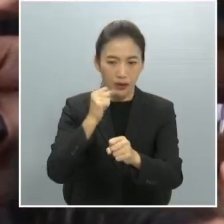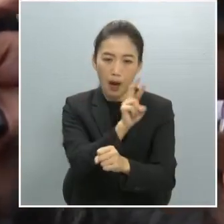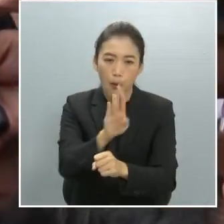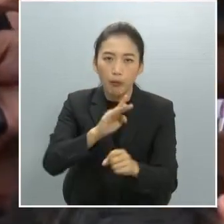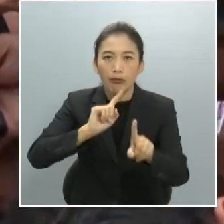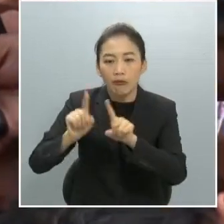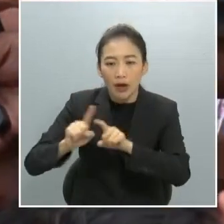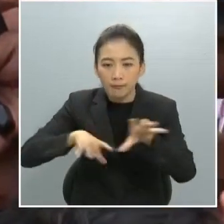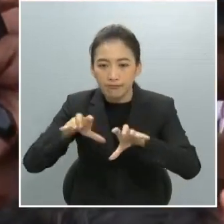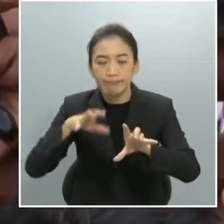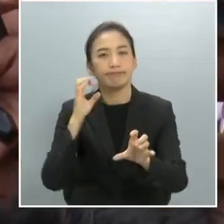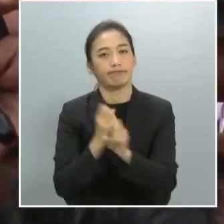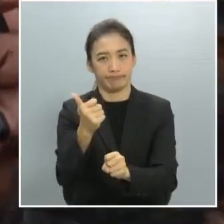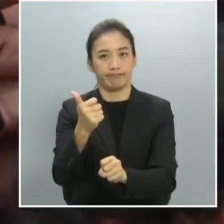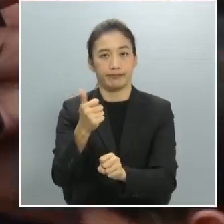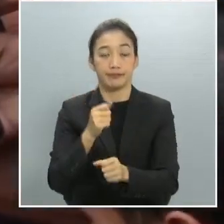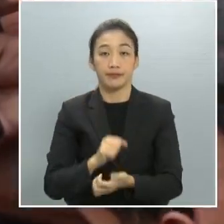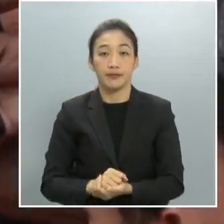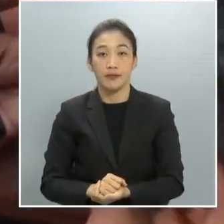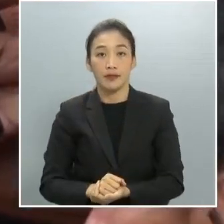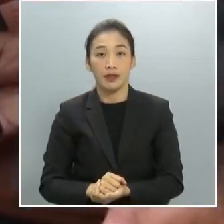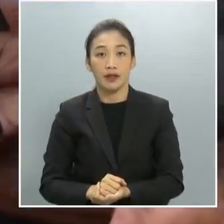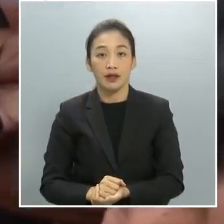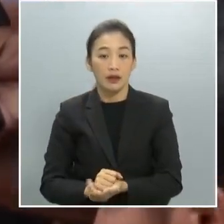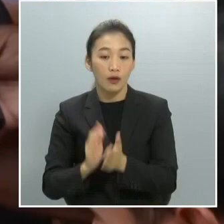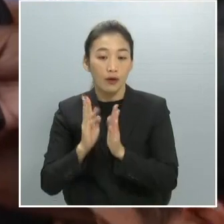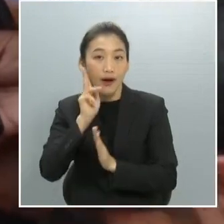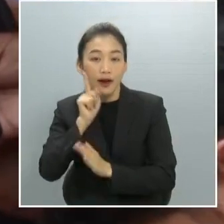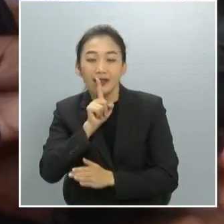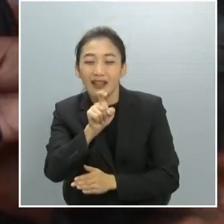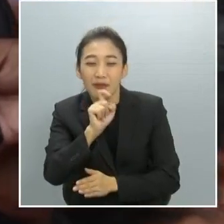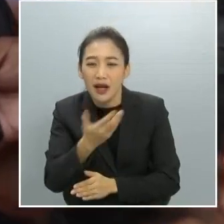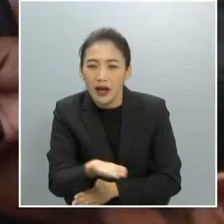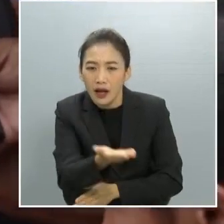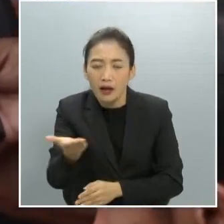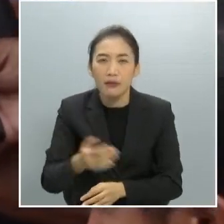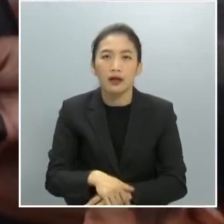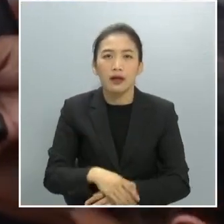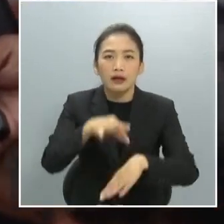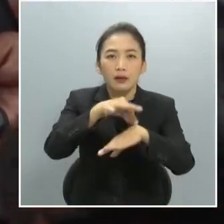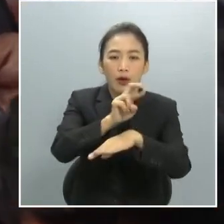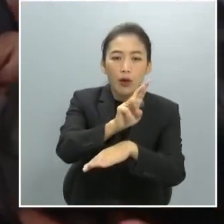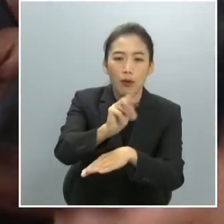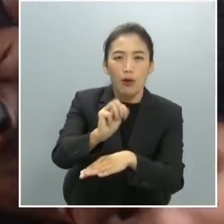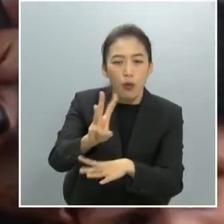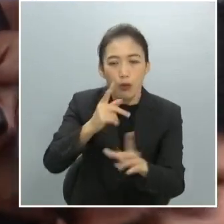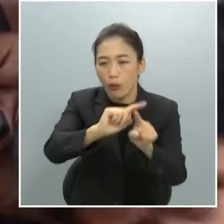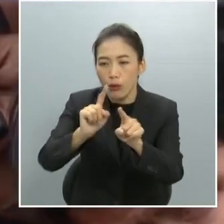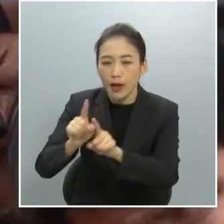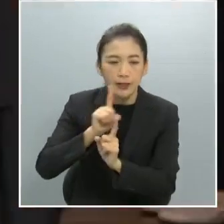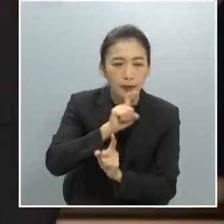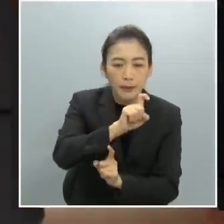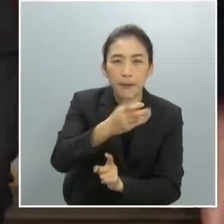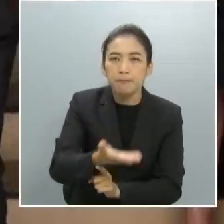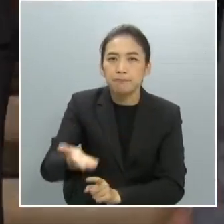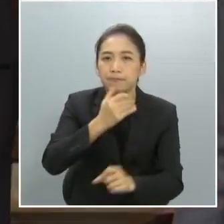นอกจากคุณสุริยะแล้วนักข่าวยังได้ถามแนวทางการทำงานของรัฐมนตรีอีกหลายท่านนะคะยังพลตำรวจเอกพัชรวาทวงสุว